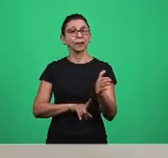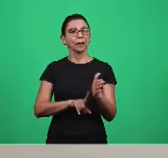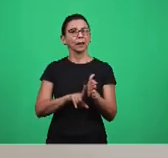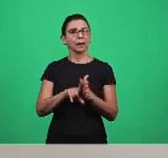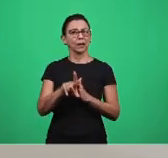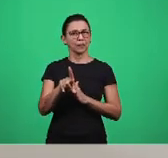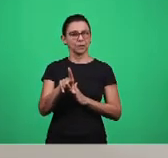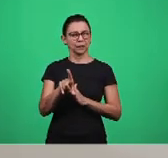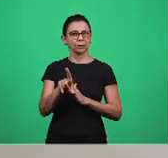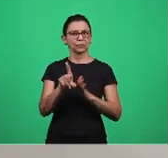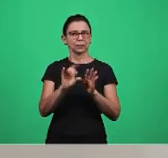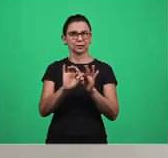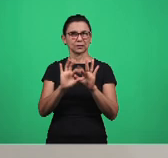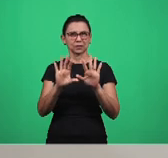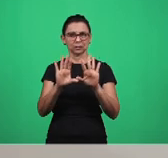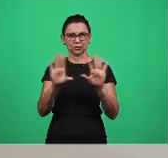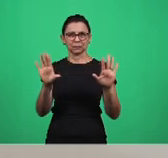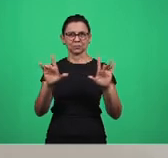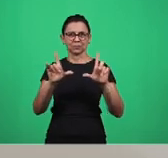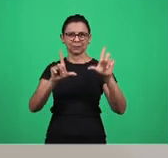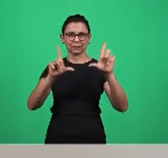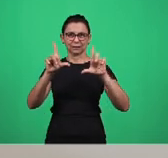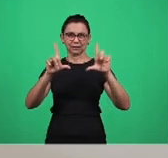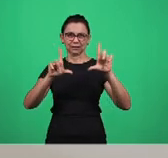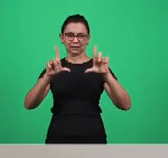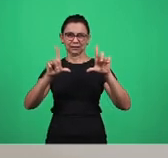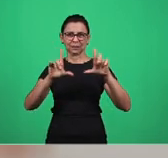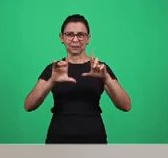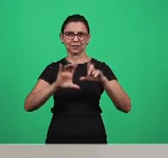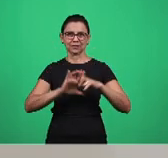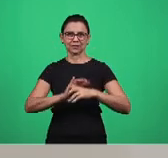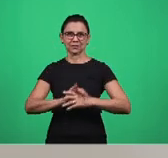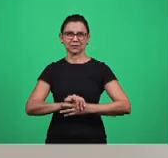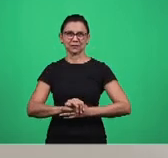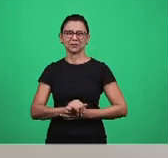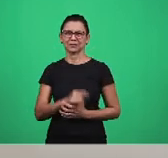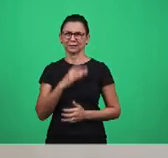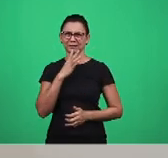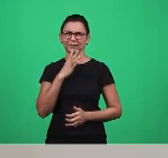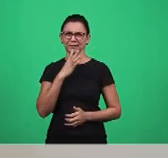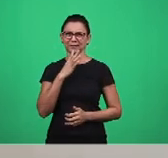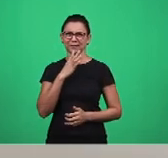la question que nous connaissons bien, sur